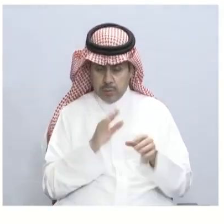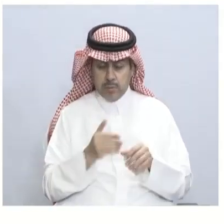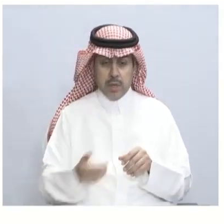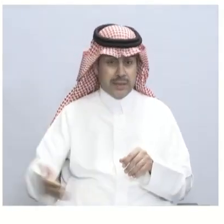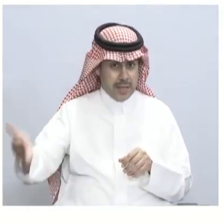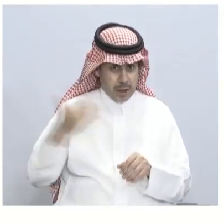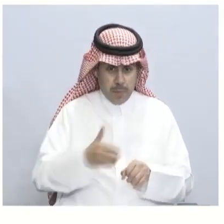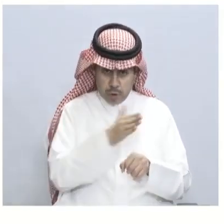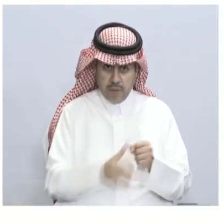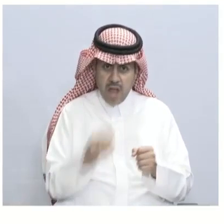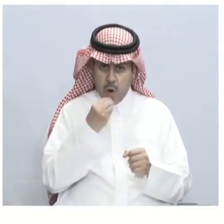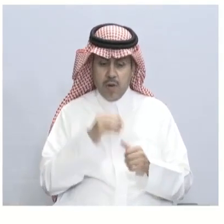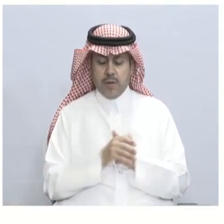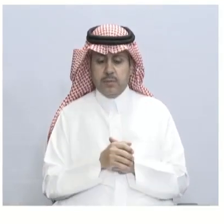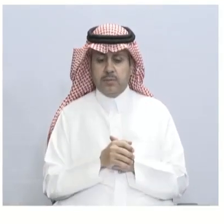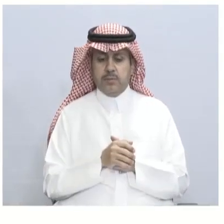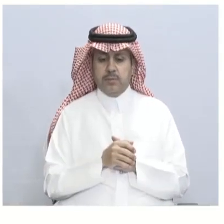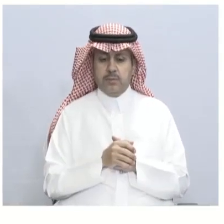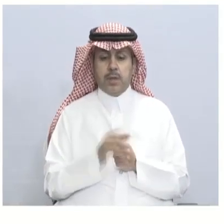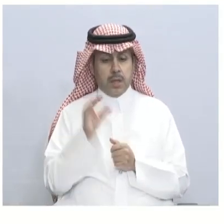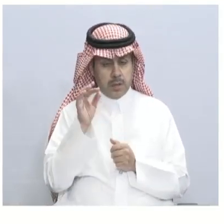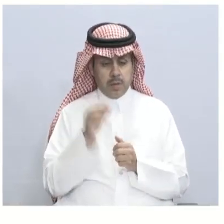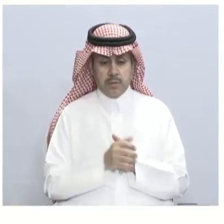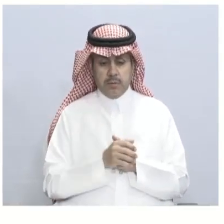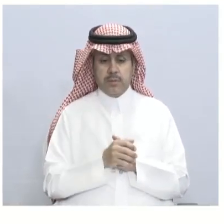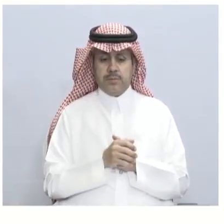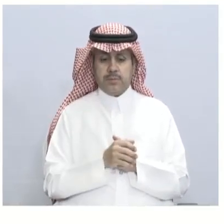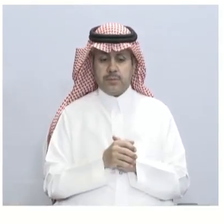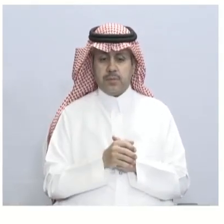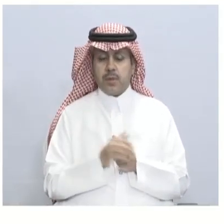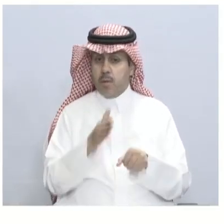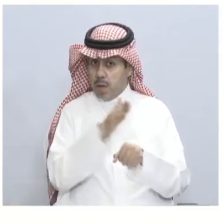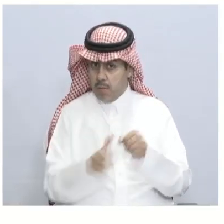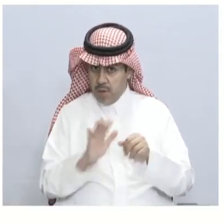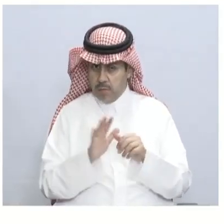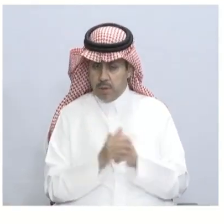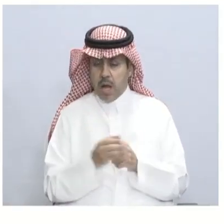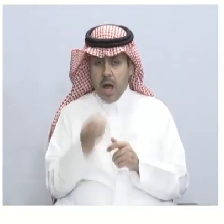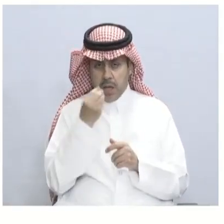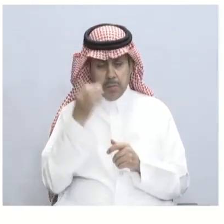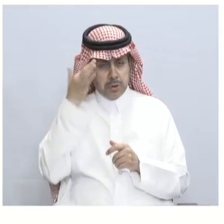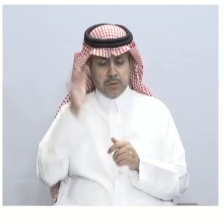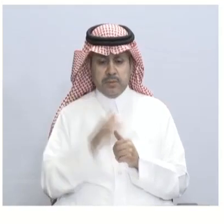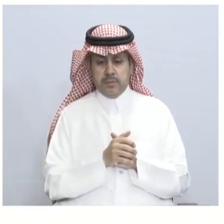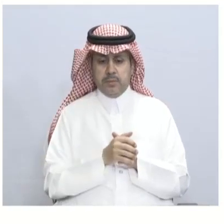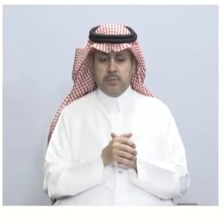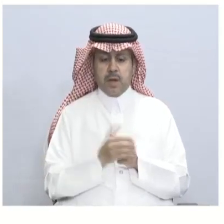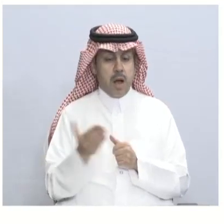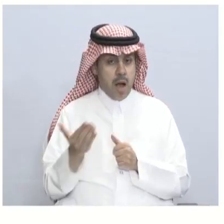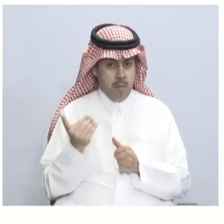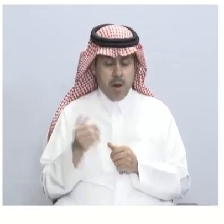الاضحيه احسنتم يا ابنائي الطلاب وان لم يكن له اضحيه اكل انشاء قبل